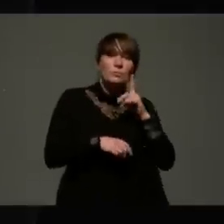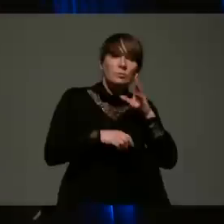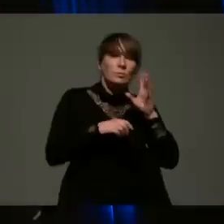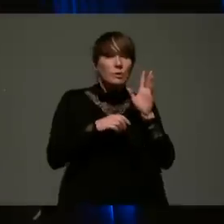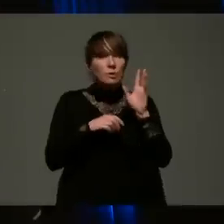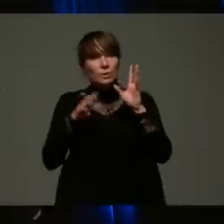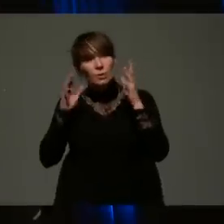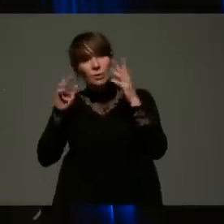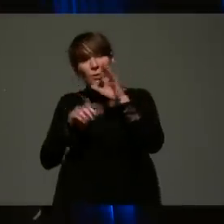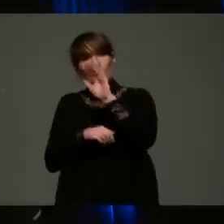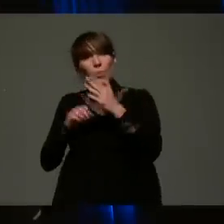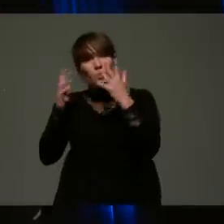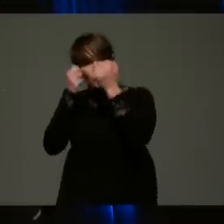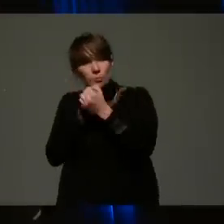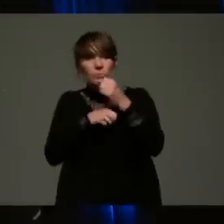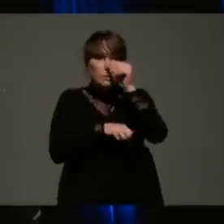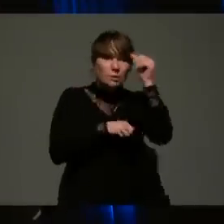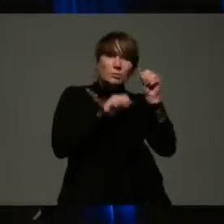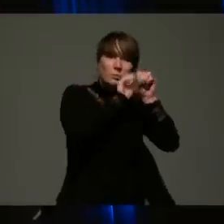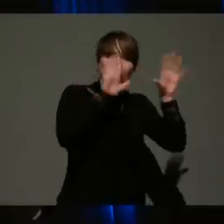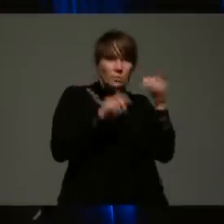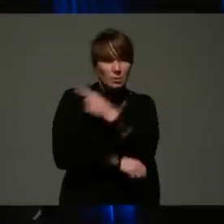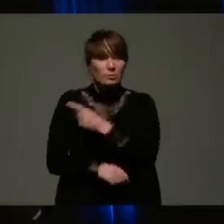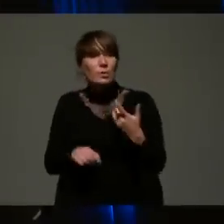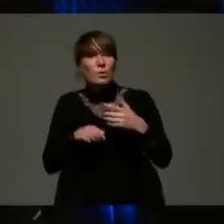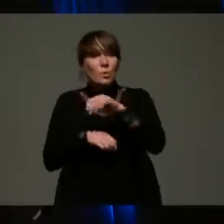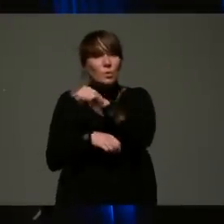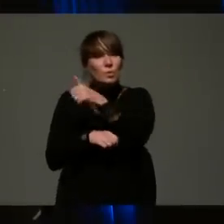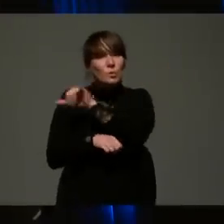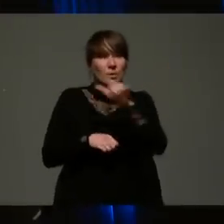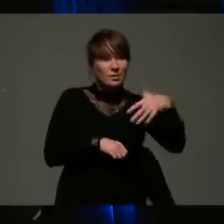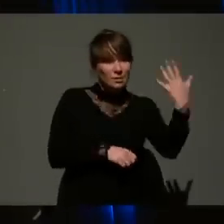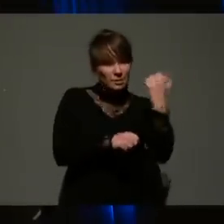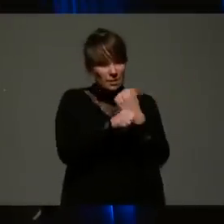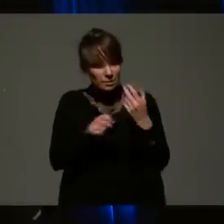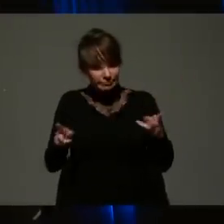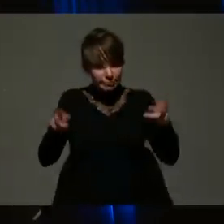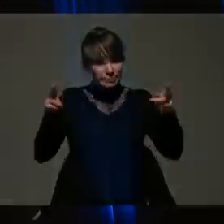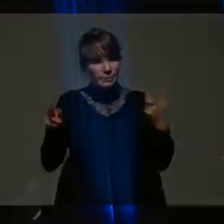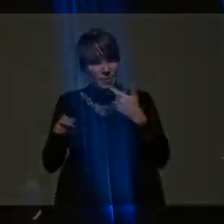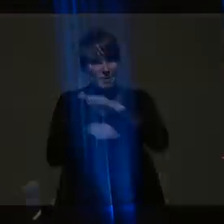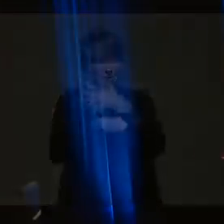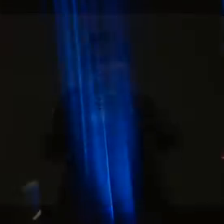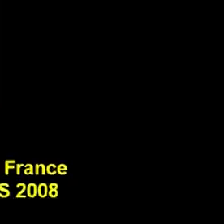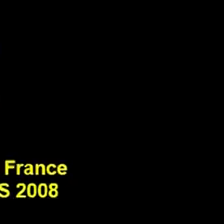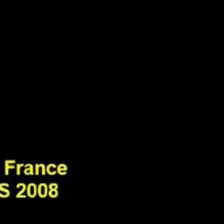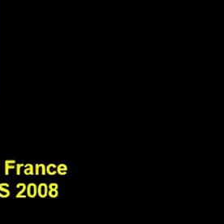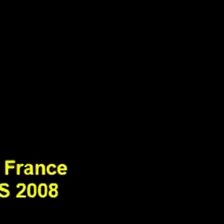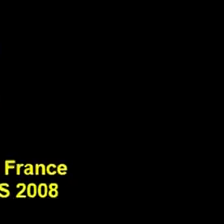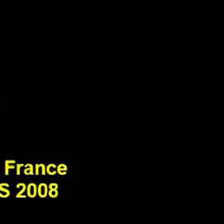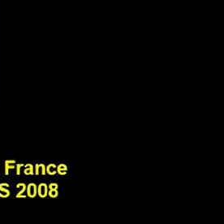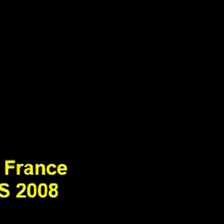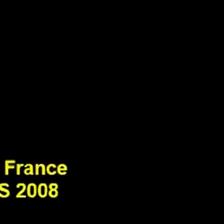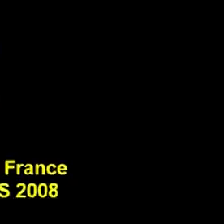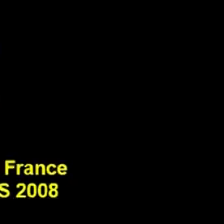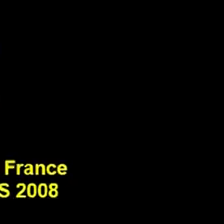eh bien, entre 11 et 15 ans, on a à peu près 5 à 6 heures d'inactivité à passer devant l'ordinateur, la